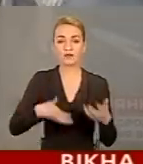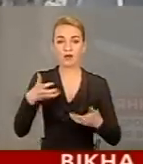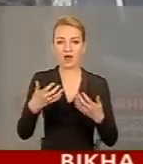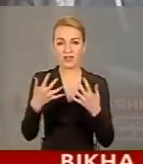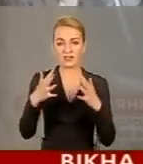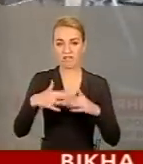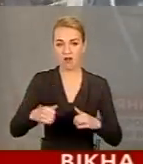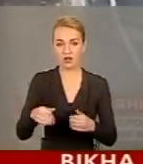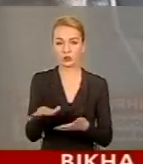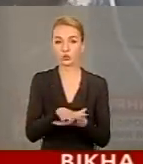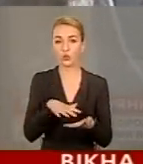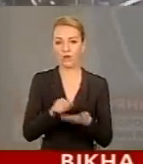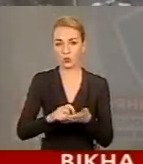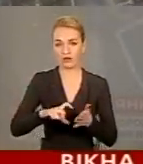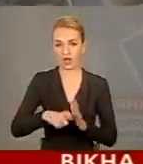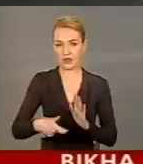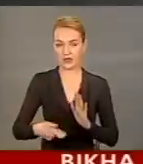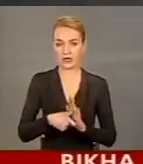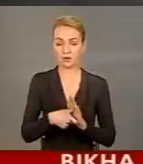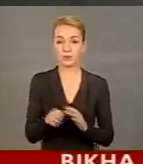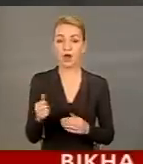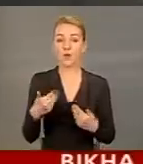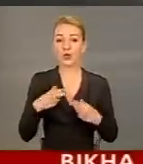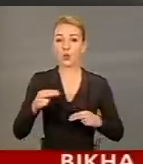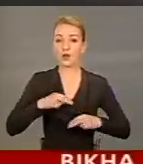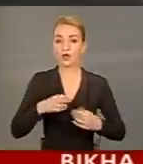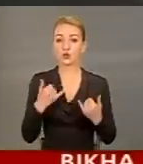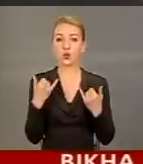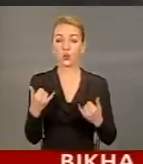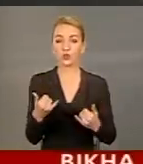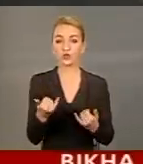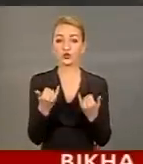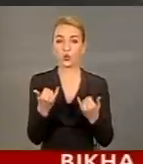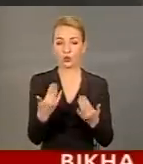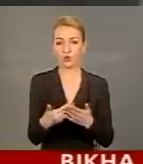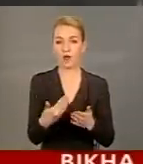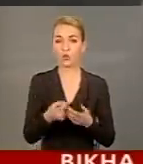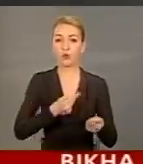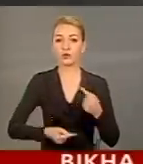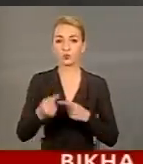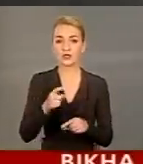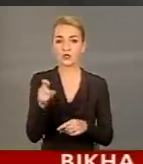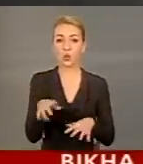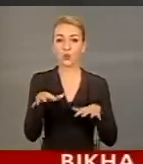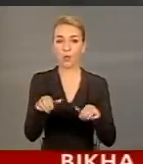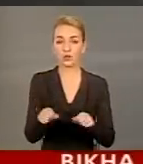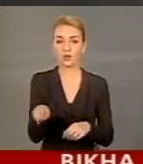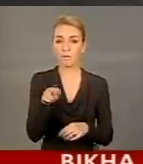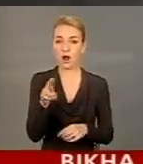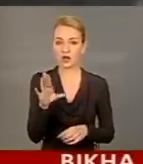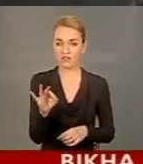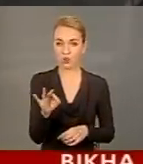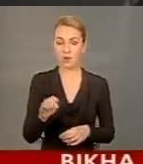завали вщент зруйнованої квартири. Ну, а мої колеги сьогодні щойно от буквально повернулися з окупованого